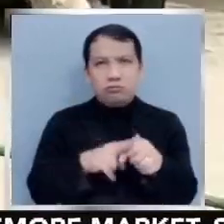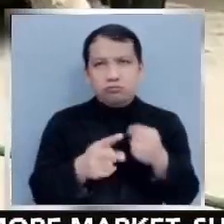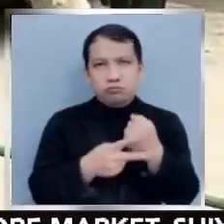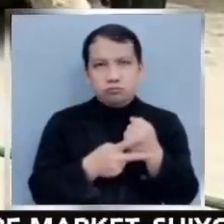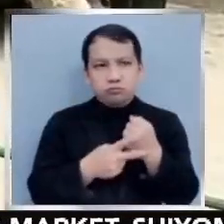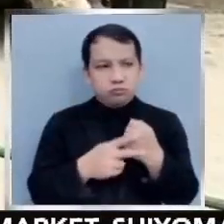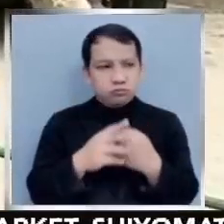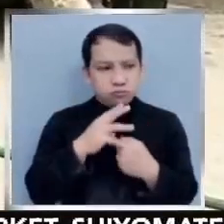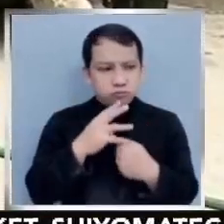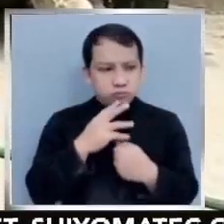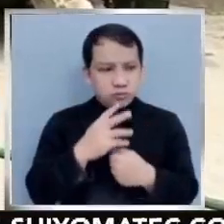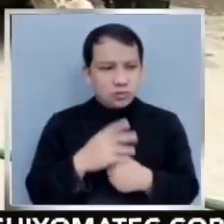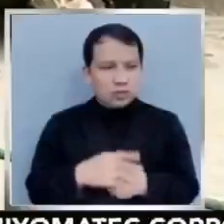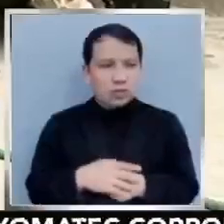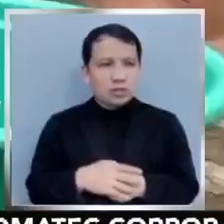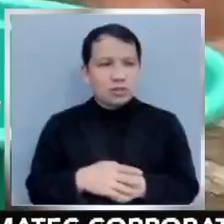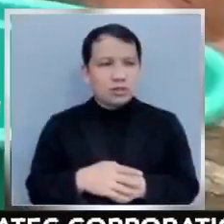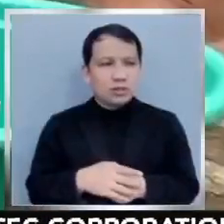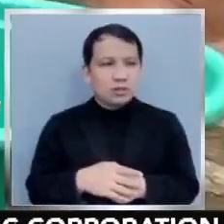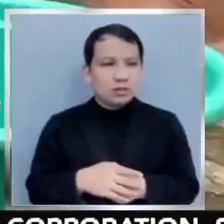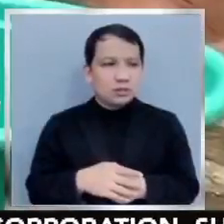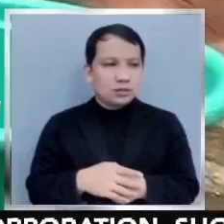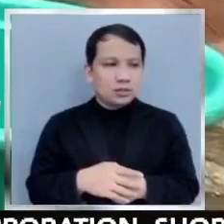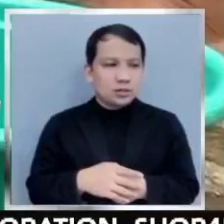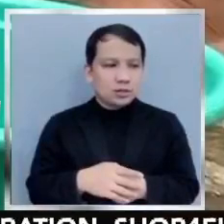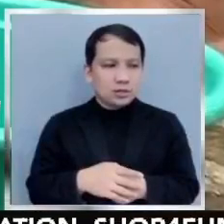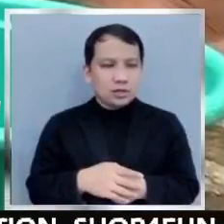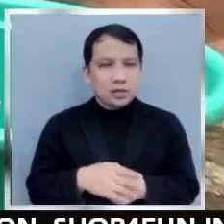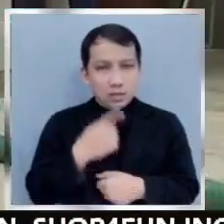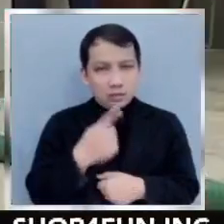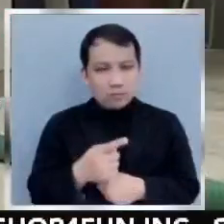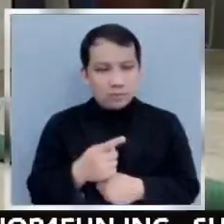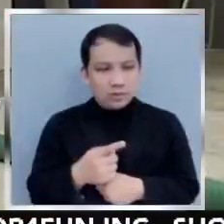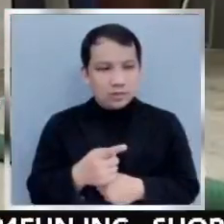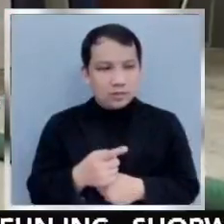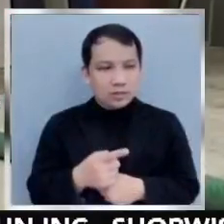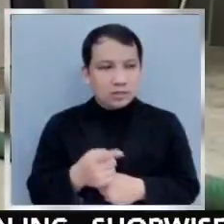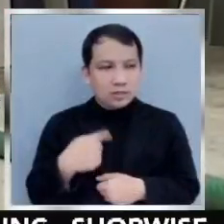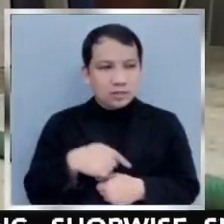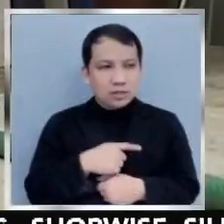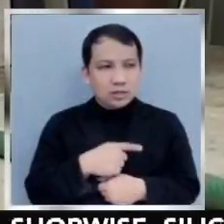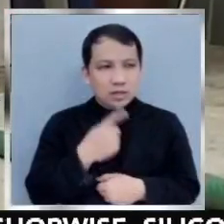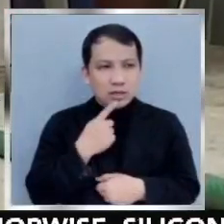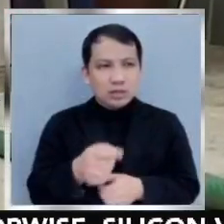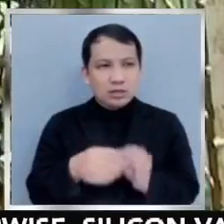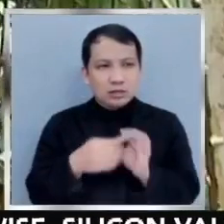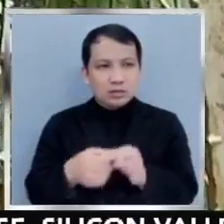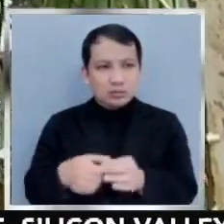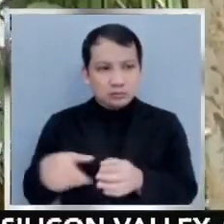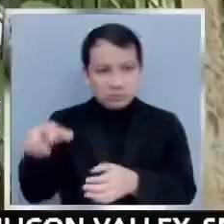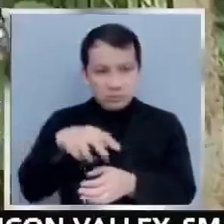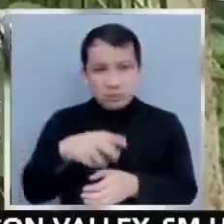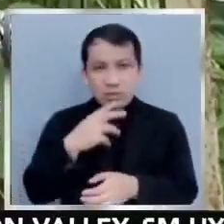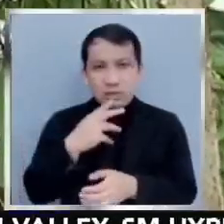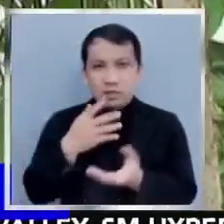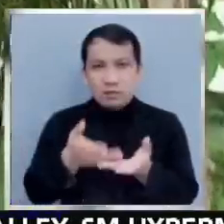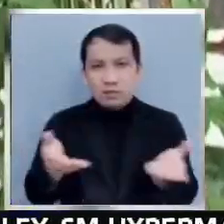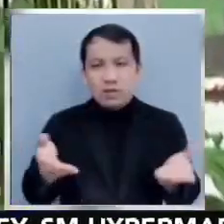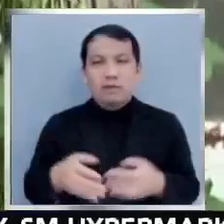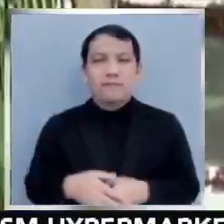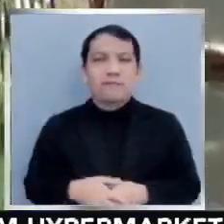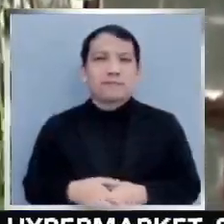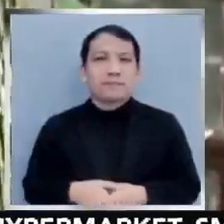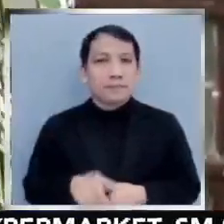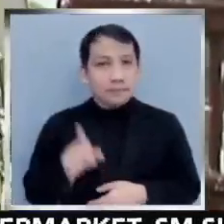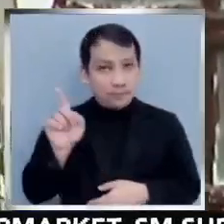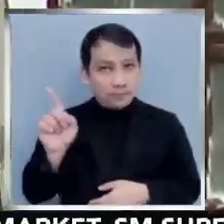tubig. Ang backup plan niya, mag-ipon din ng tubig ulan pang linis at panilig ng halaman. Downspot niya, yung alulod niya yan, yung